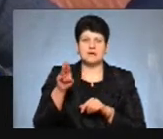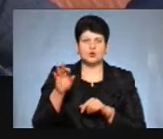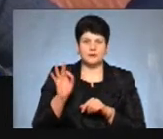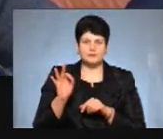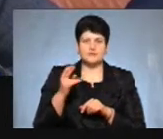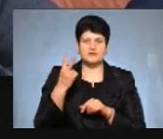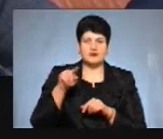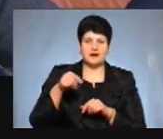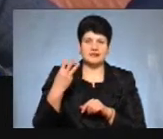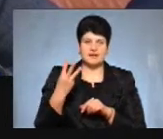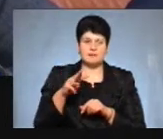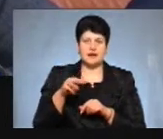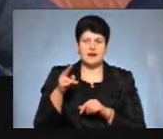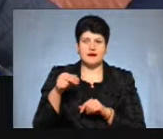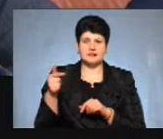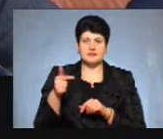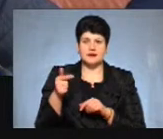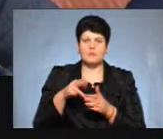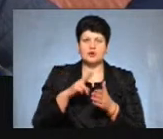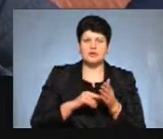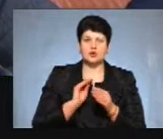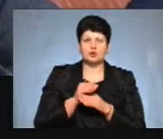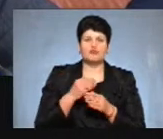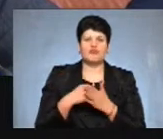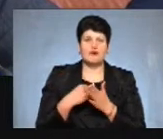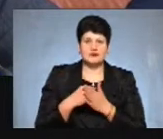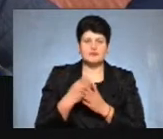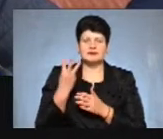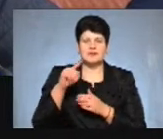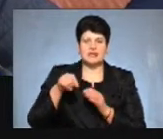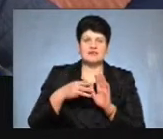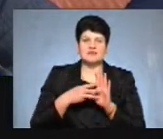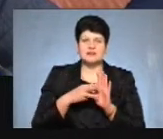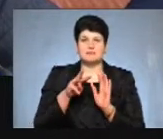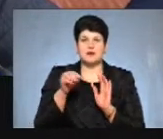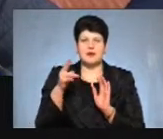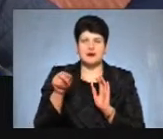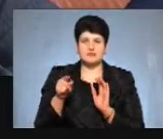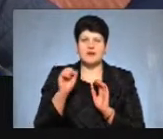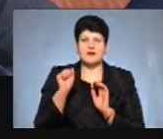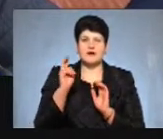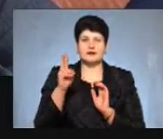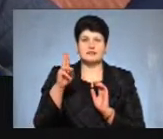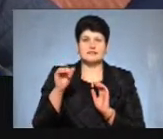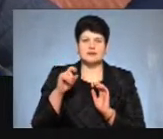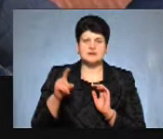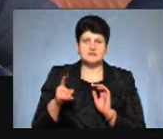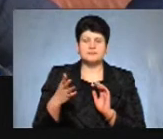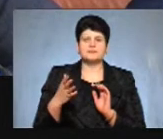2,3 мільярди гривень – податок на додану вартість, 3,8 мільярди гривень – акцизний податок,